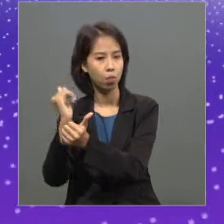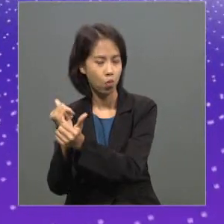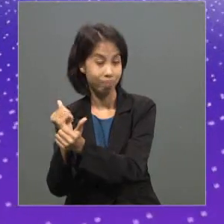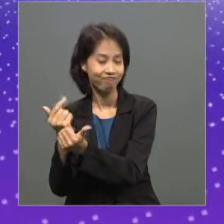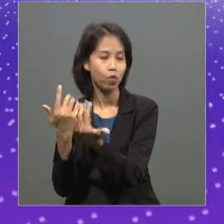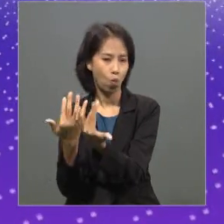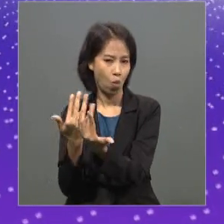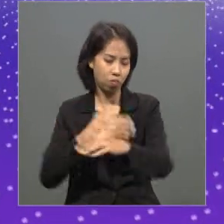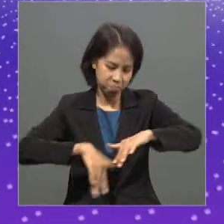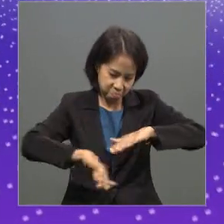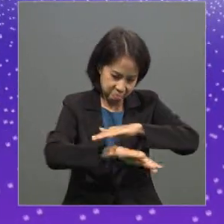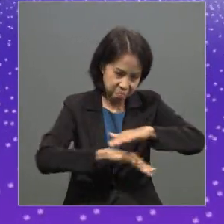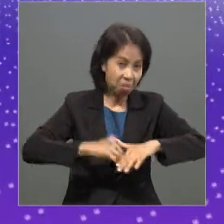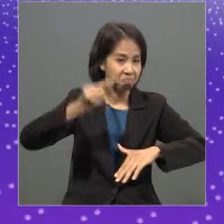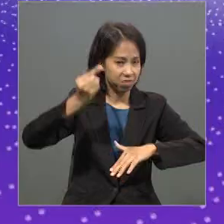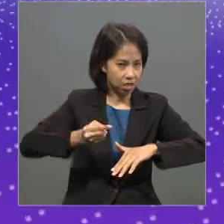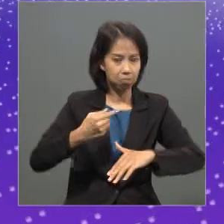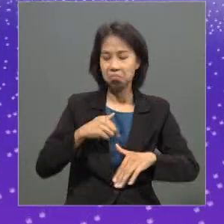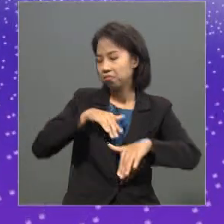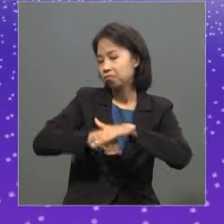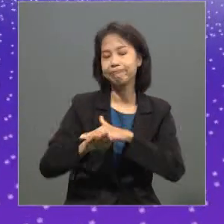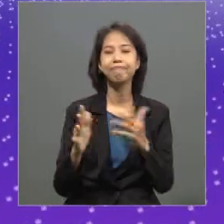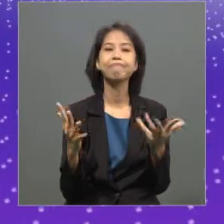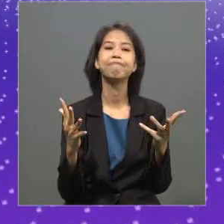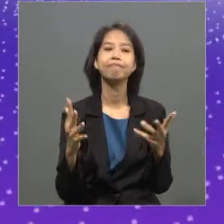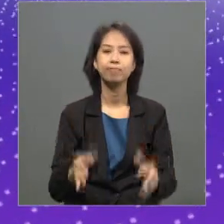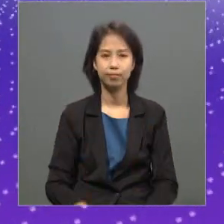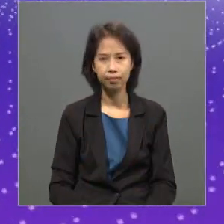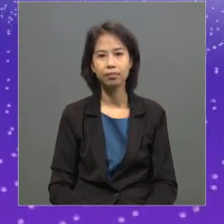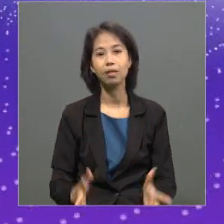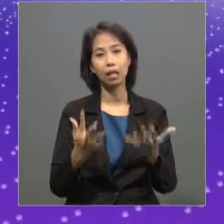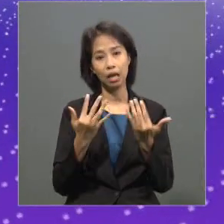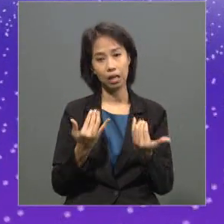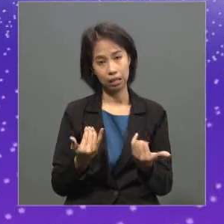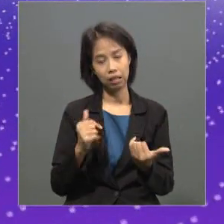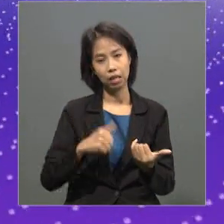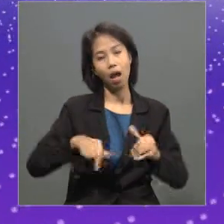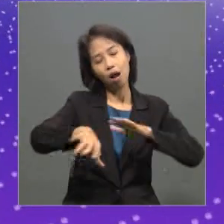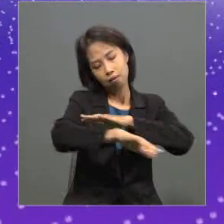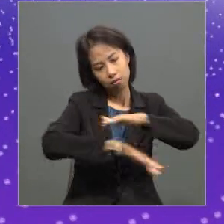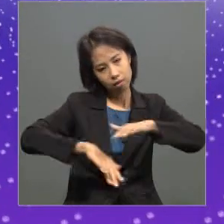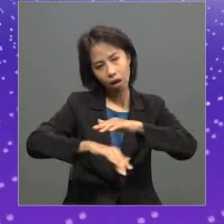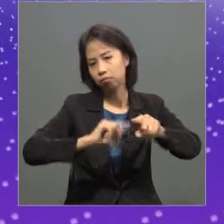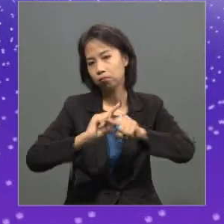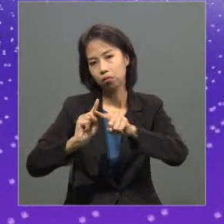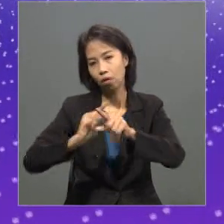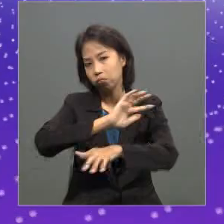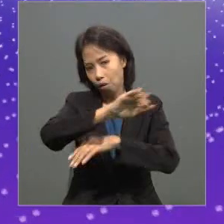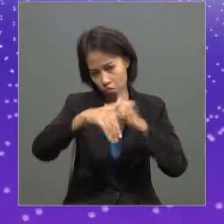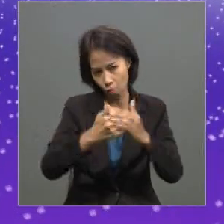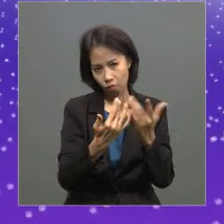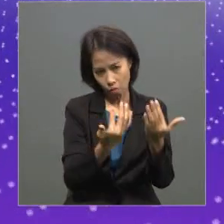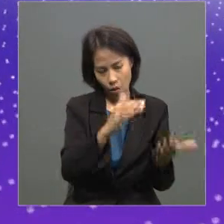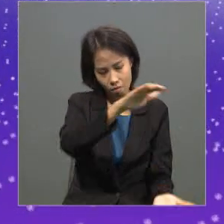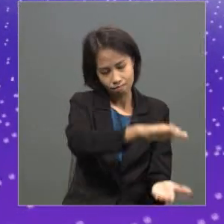พิสูจน์ความจริงอยู่ตรงนี้ไม่หนีไปไหนอย่างแน่นอนค่ะแล้วก็นำข้อเท็จจริงหลักฐานทั้งหมดเนี่ยจะเข้าชี้แจงผ่าน